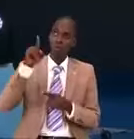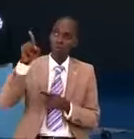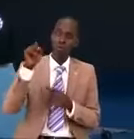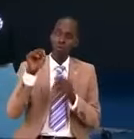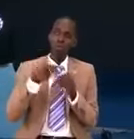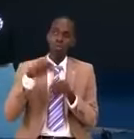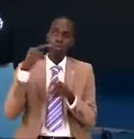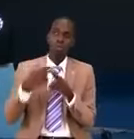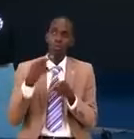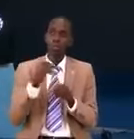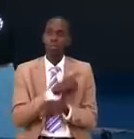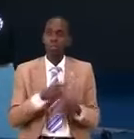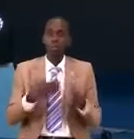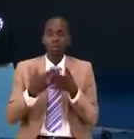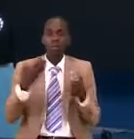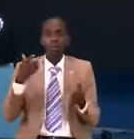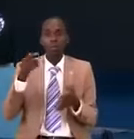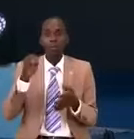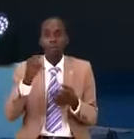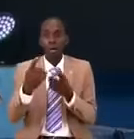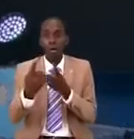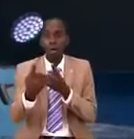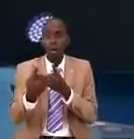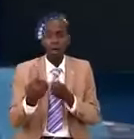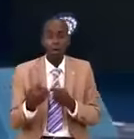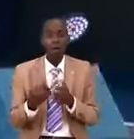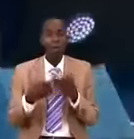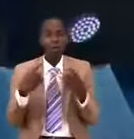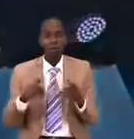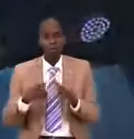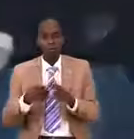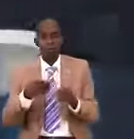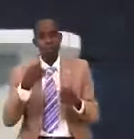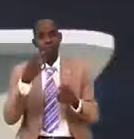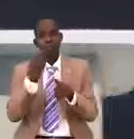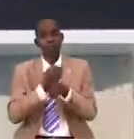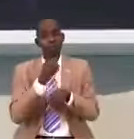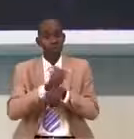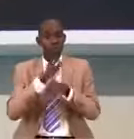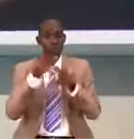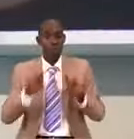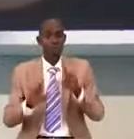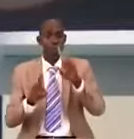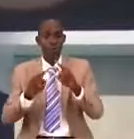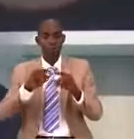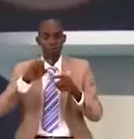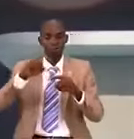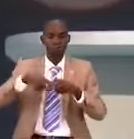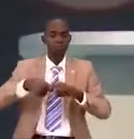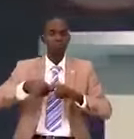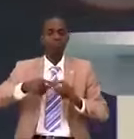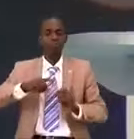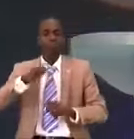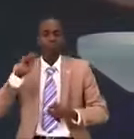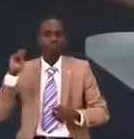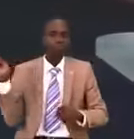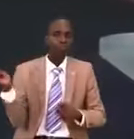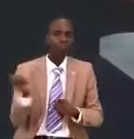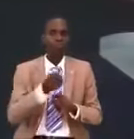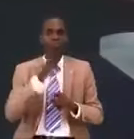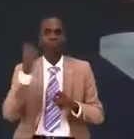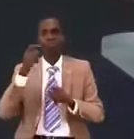a mis une pierre des cinq et lui a lancé ça et cela s'est enfoncé dans son fond